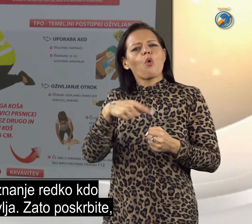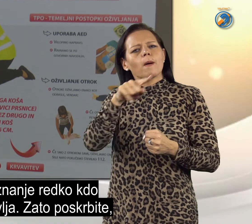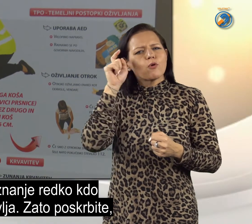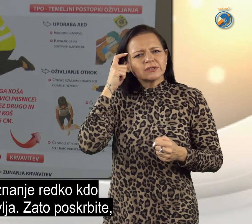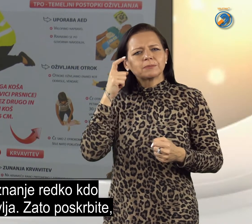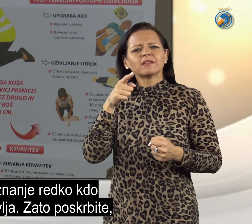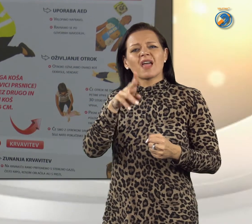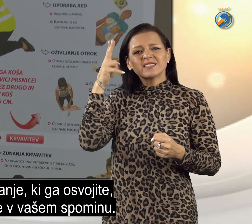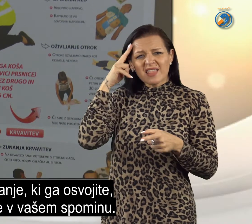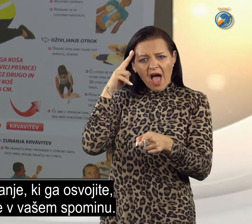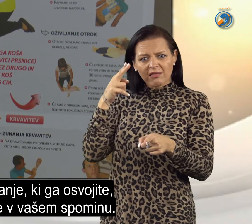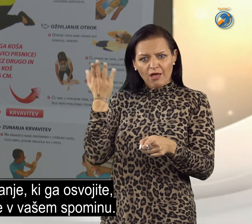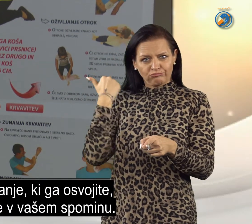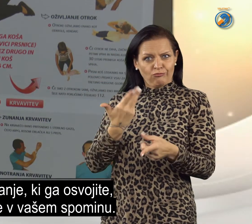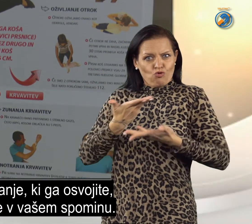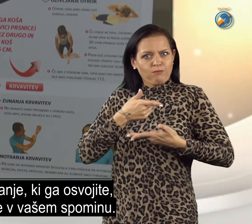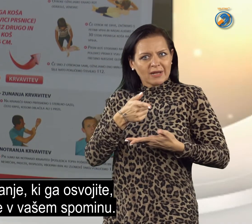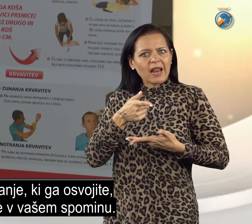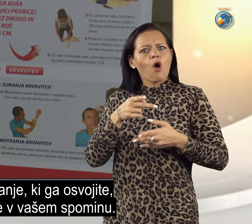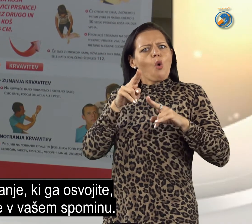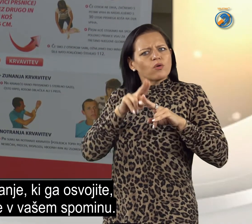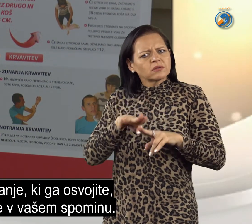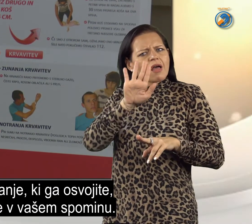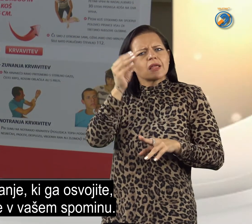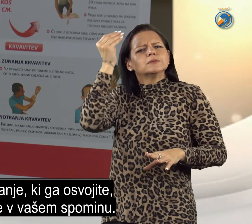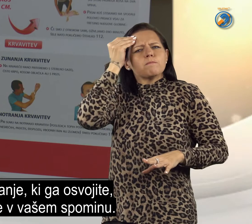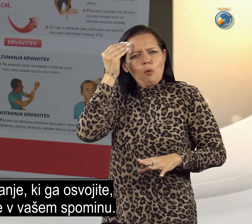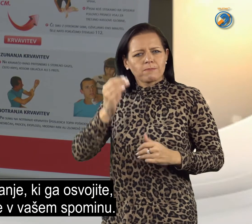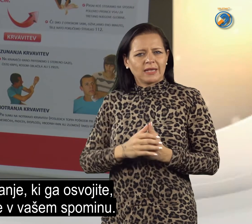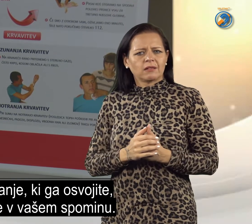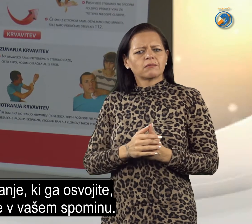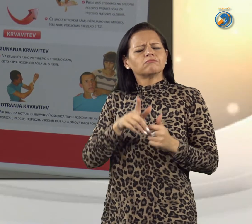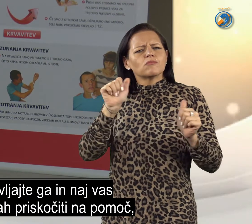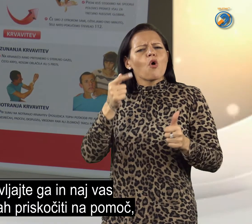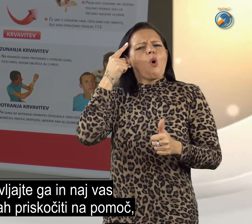Zato poskrbite, da znanje, ki ga osvojite, ostane v vašem spominu.